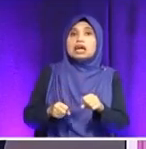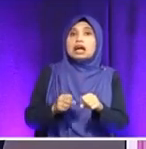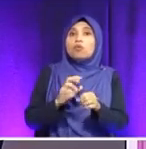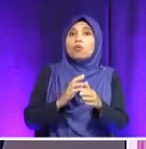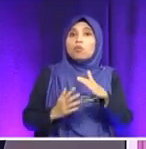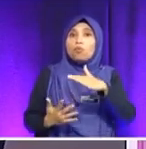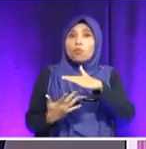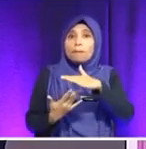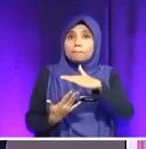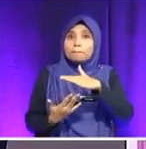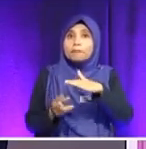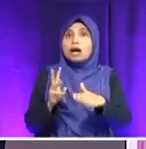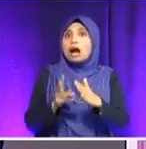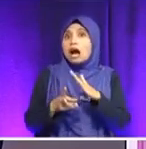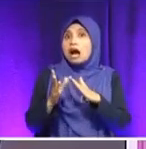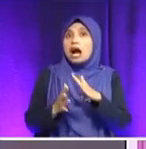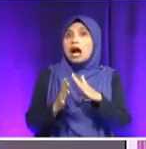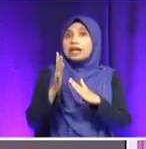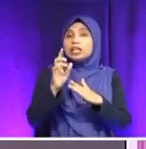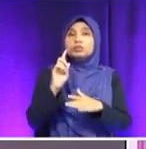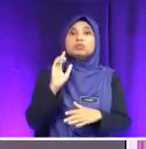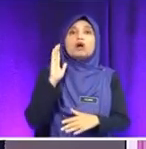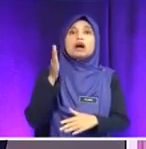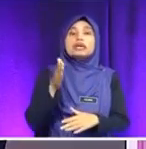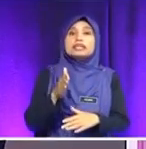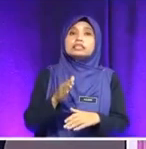yang menggunakan kain yang bersih, maafkan saya.